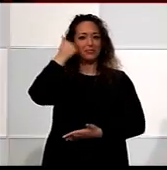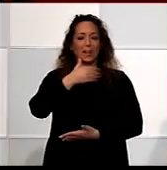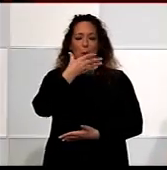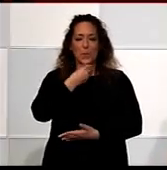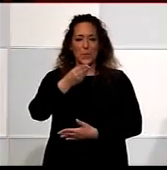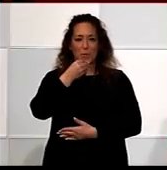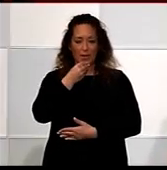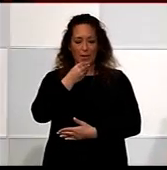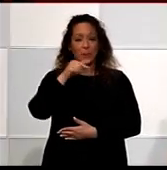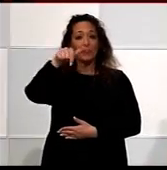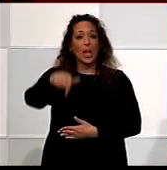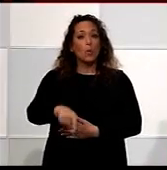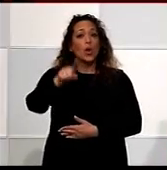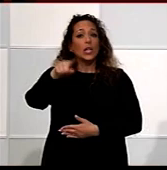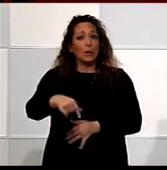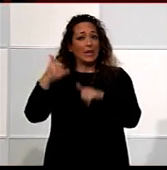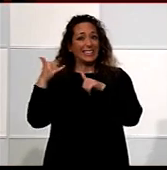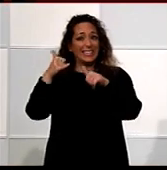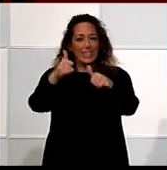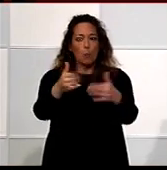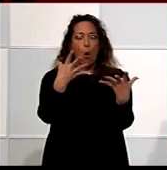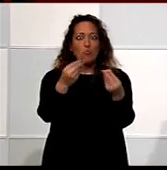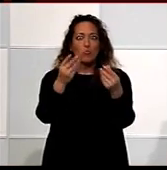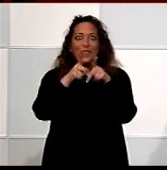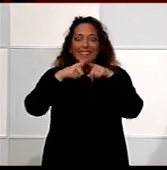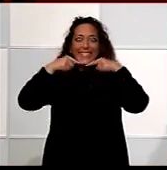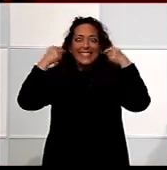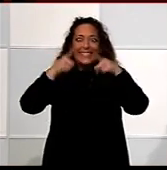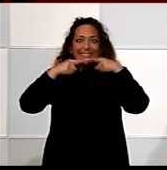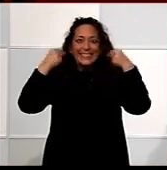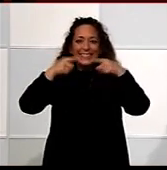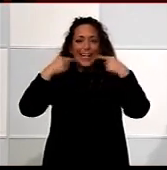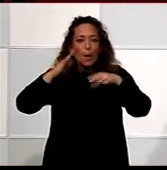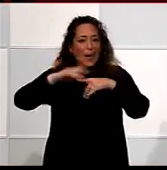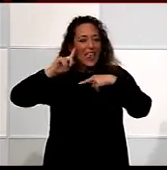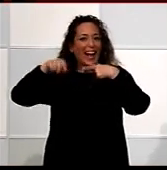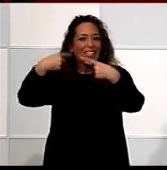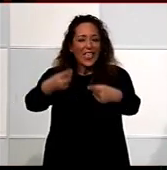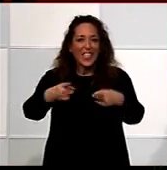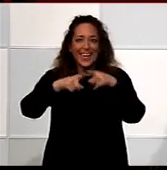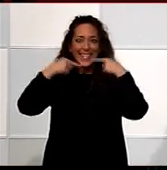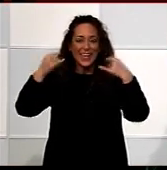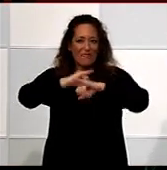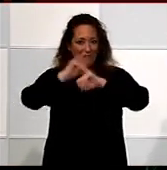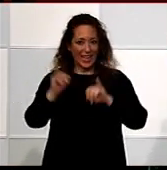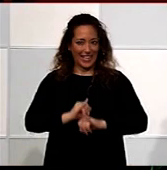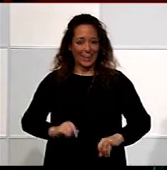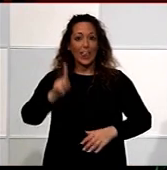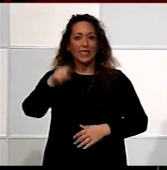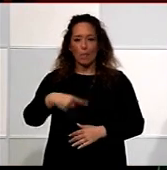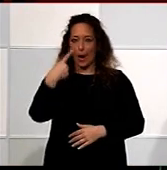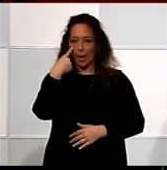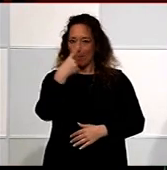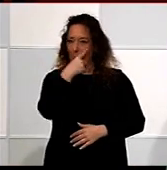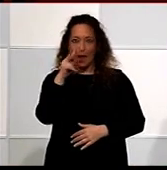us portem també un grapat de somriures que us alegrin els vostres dies, un munt de mirades que apropin els